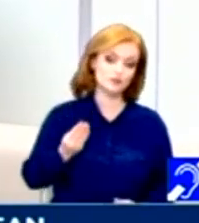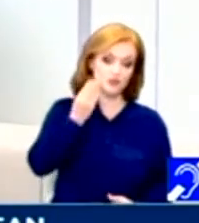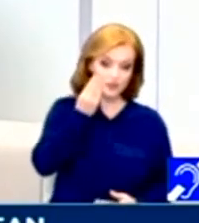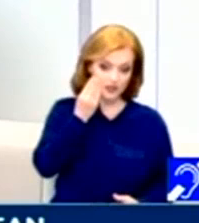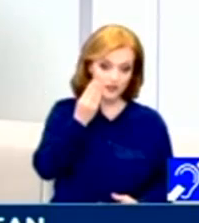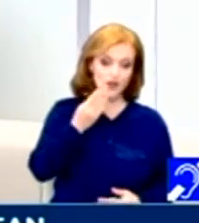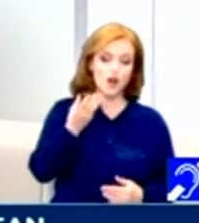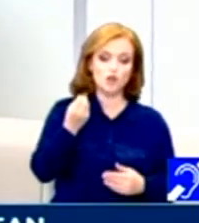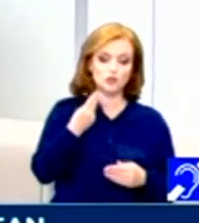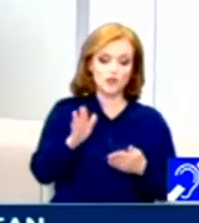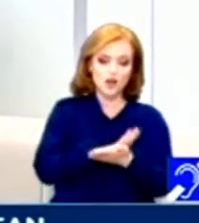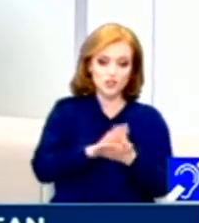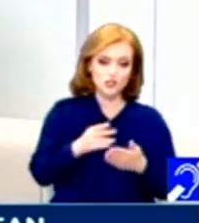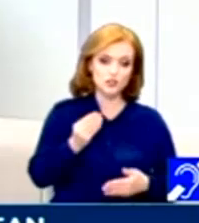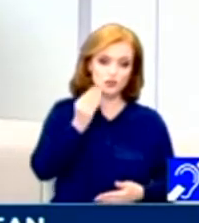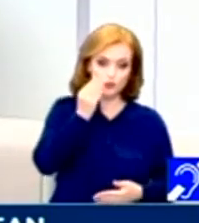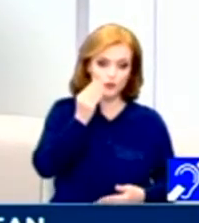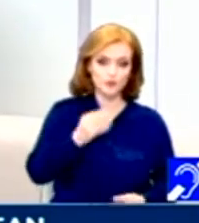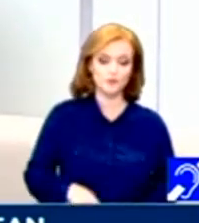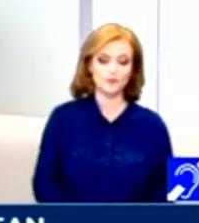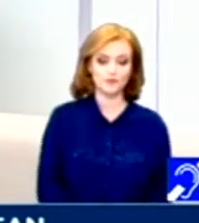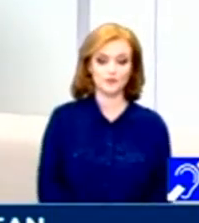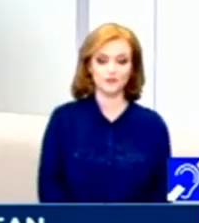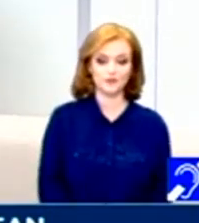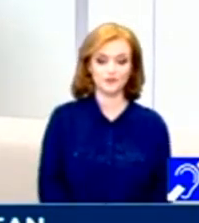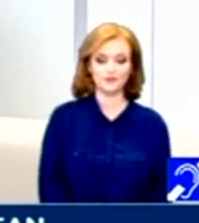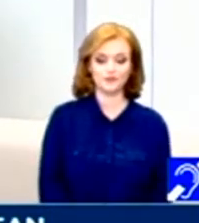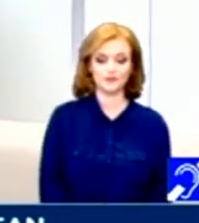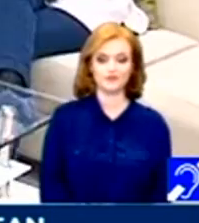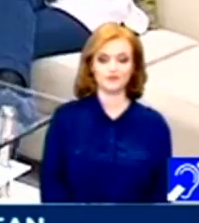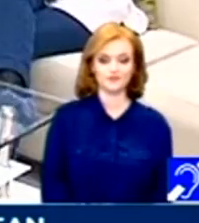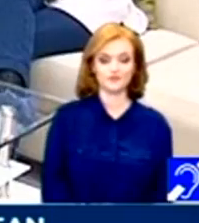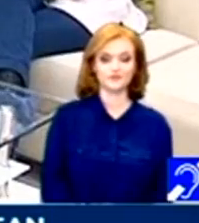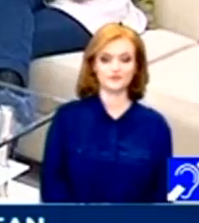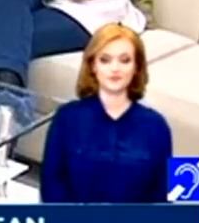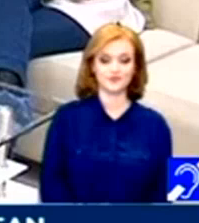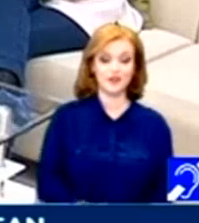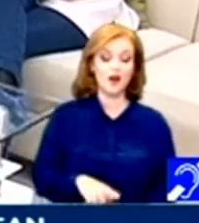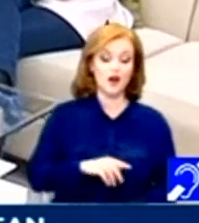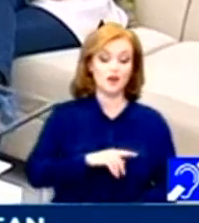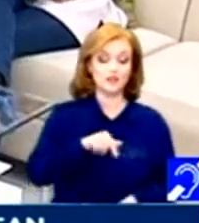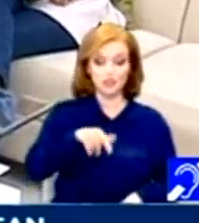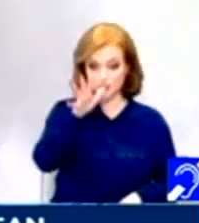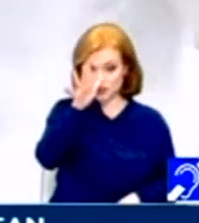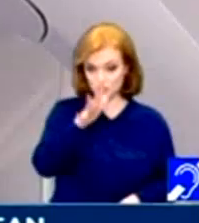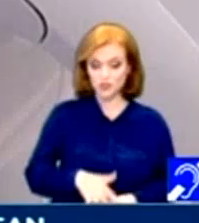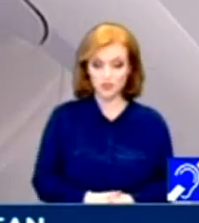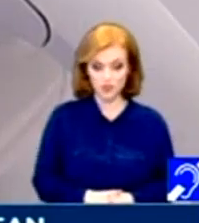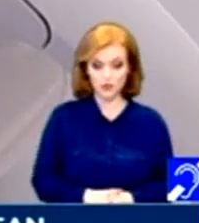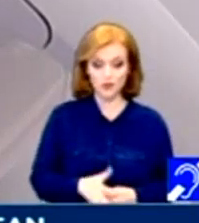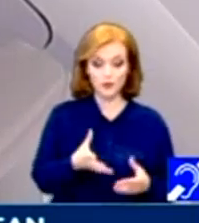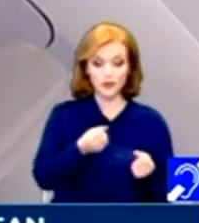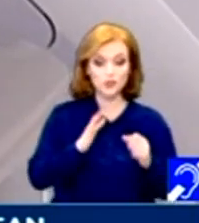alguna muela y para hacerme limpieza y... O clinică dentară din Chișinău, care primește